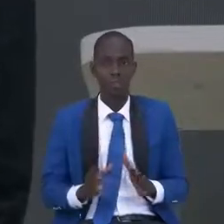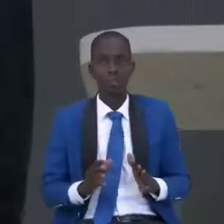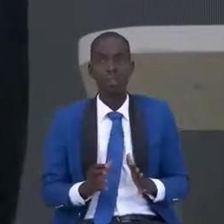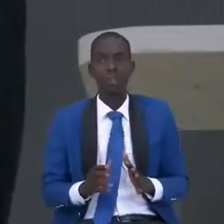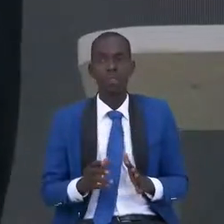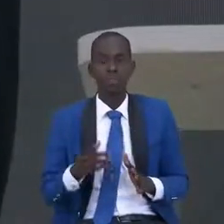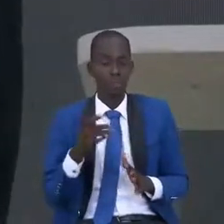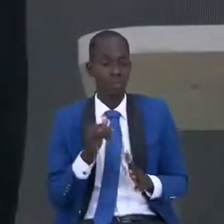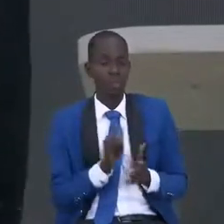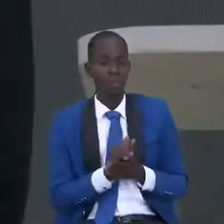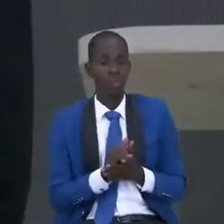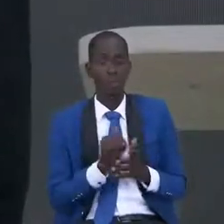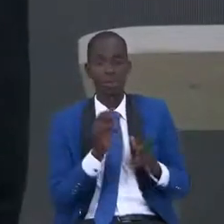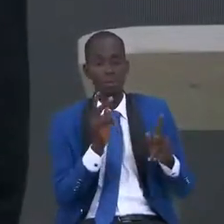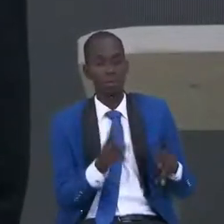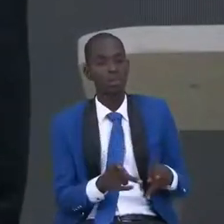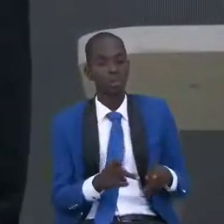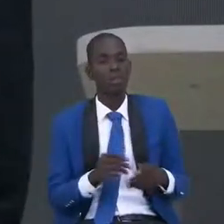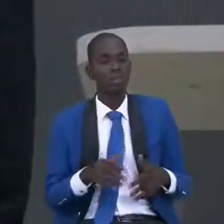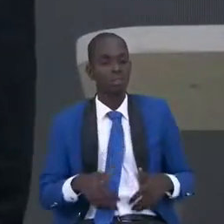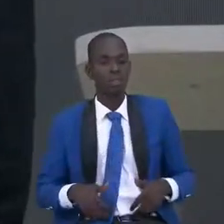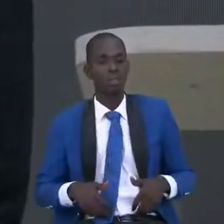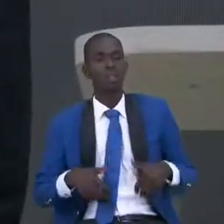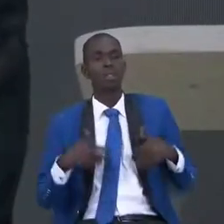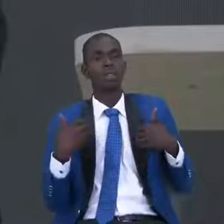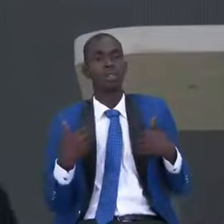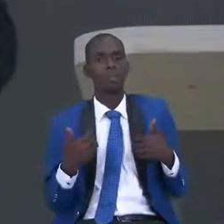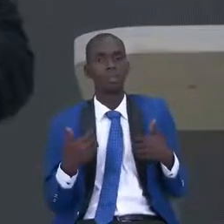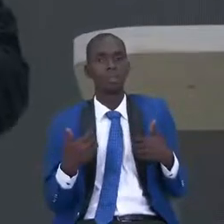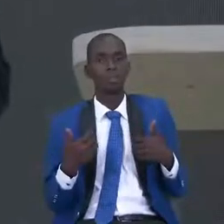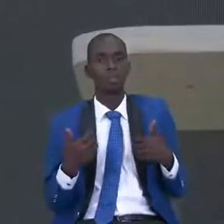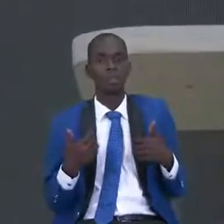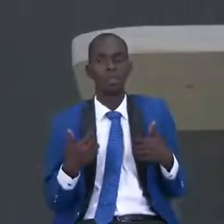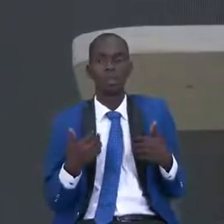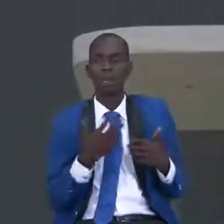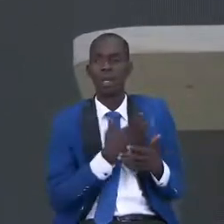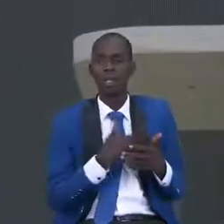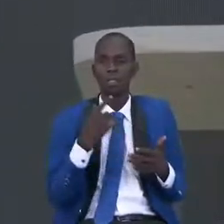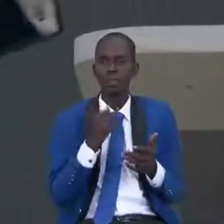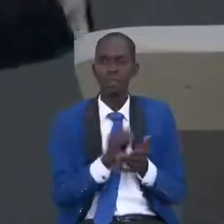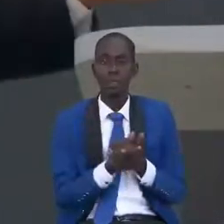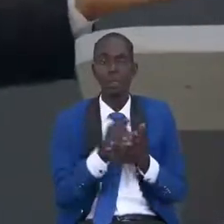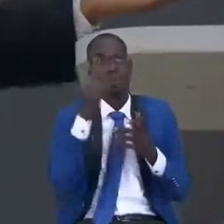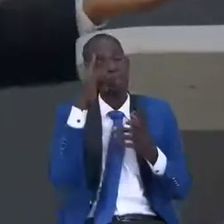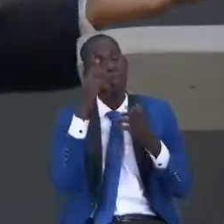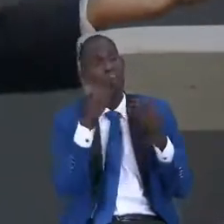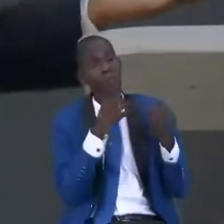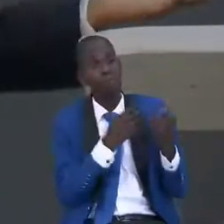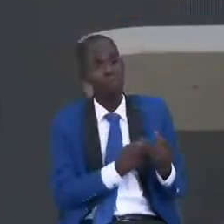Nul. Parce que je ne l'utilise pas. Et c'est parti. Tu dis, la foi.